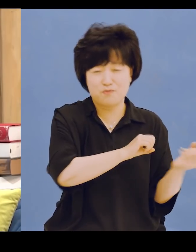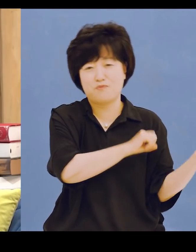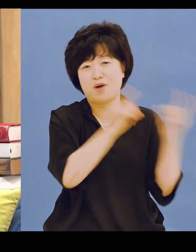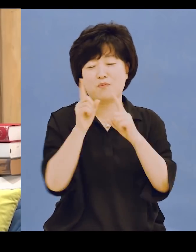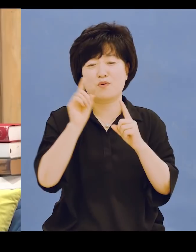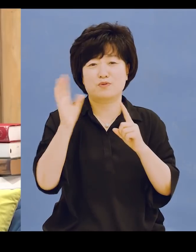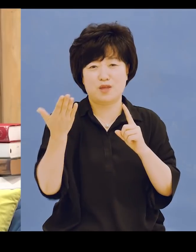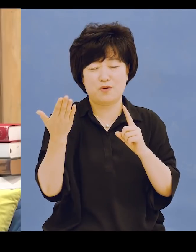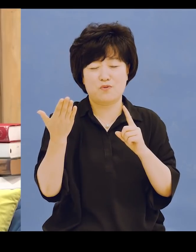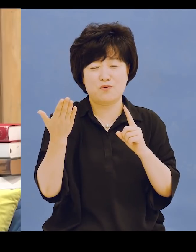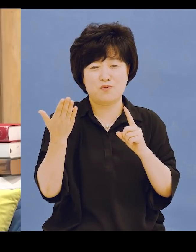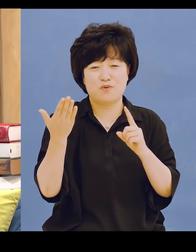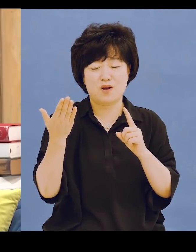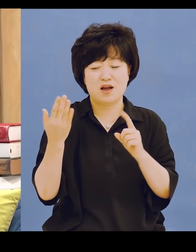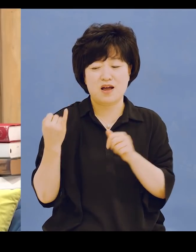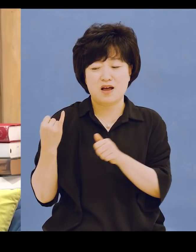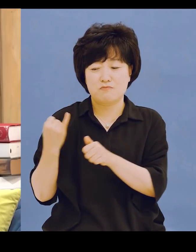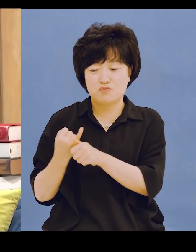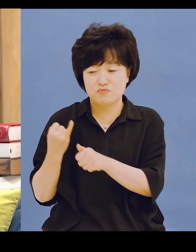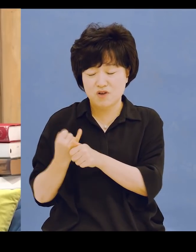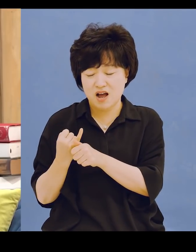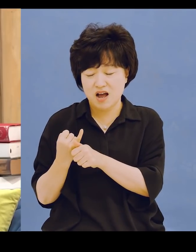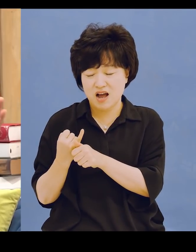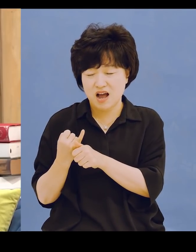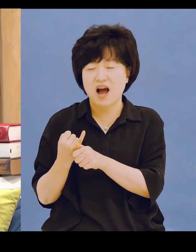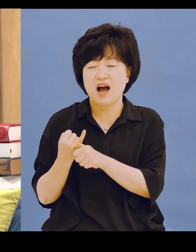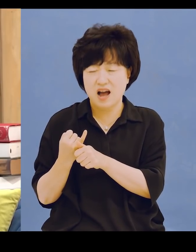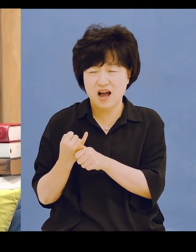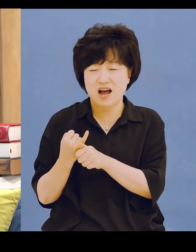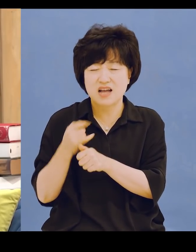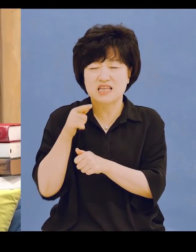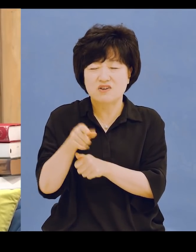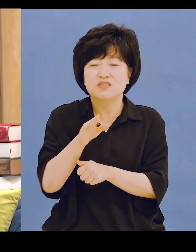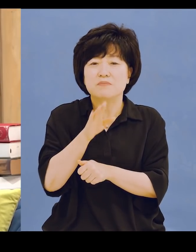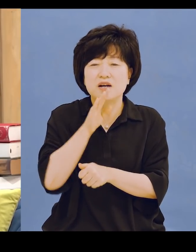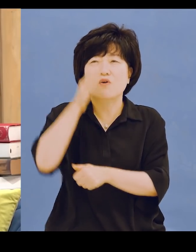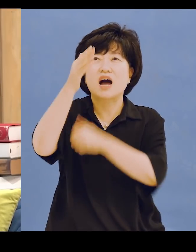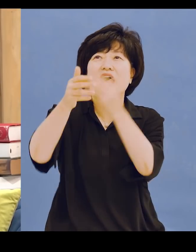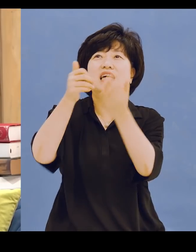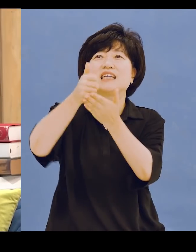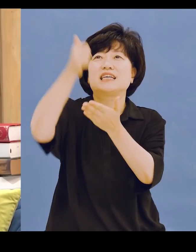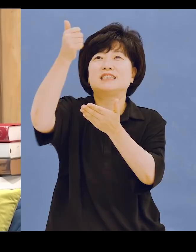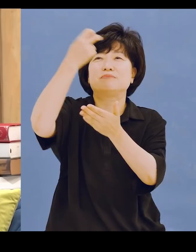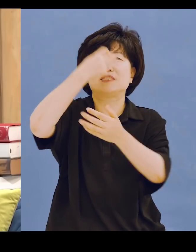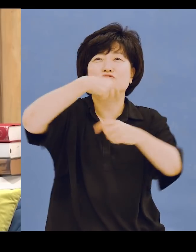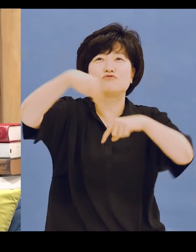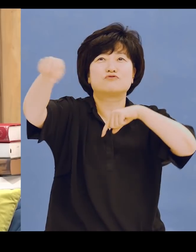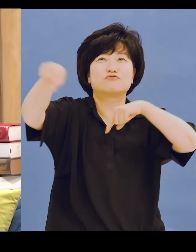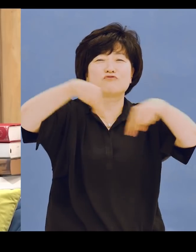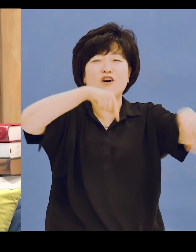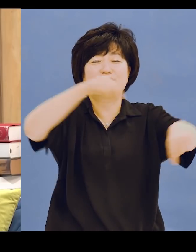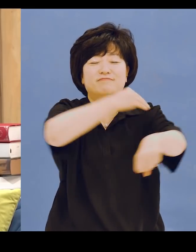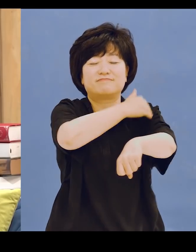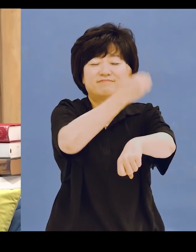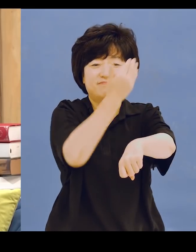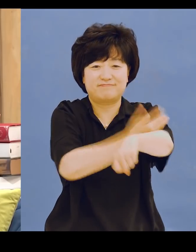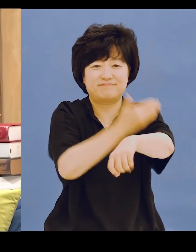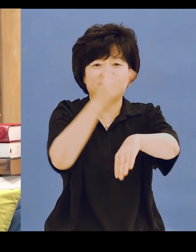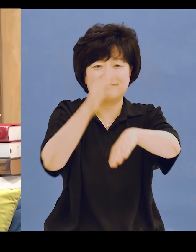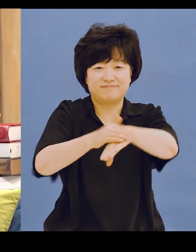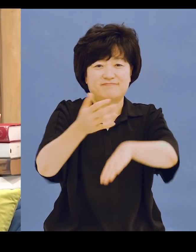부부에게 이것이 주권자 하나님 아닌가. 제가 그래서 확신을 갖고 말씀드리는 것은 이 죄인의